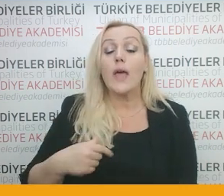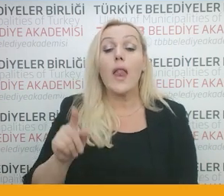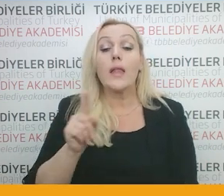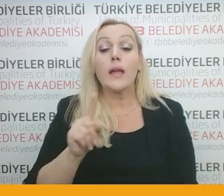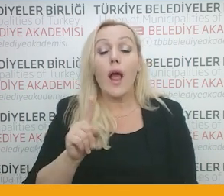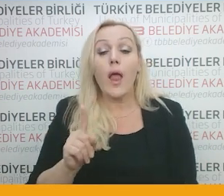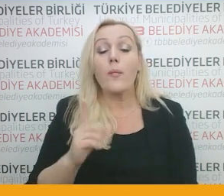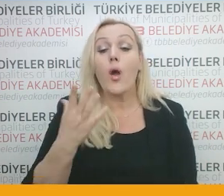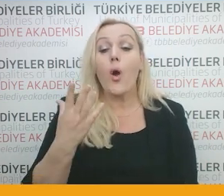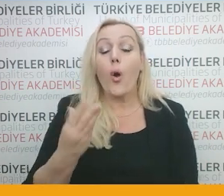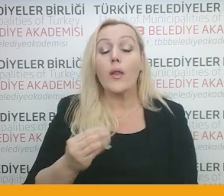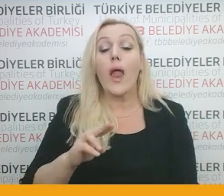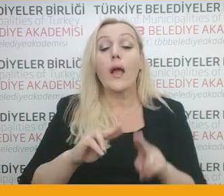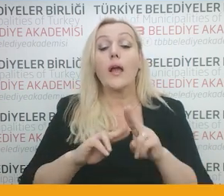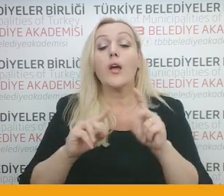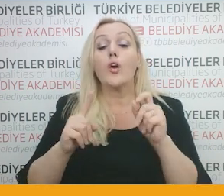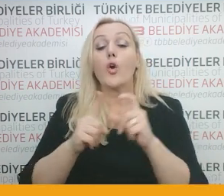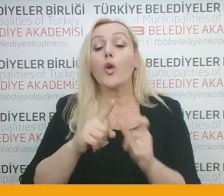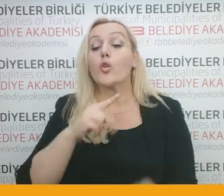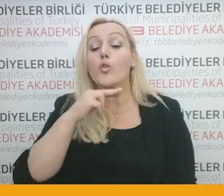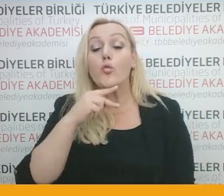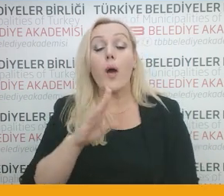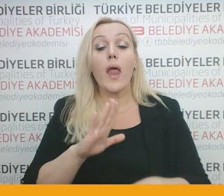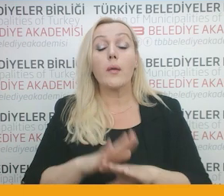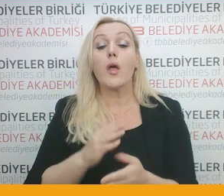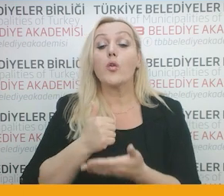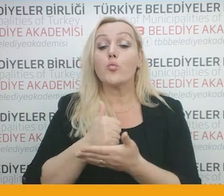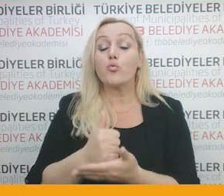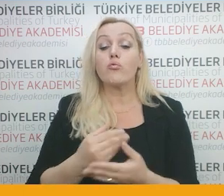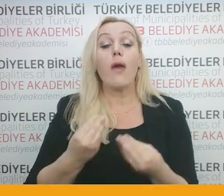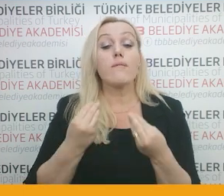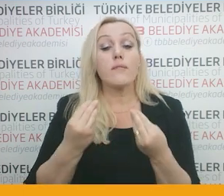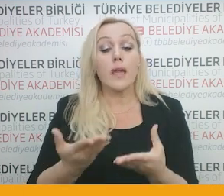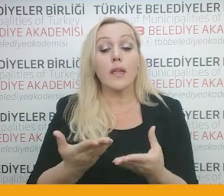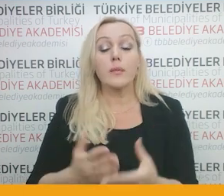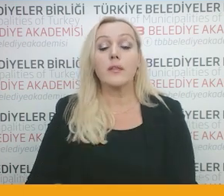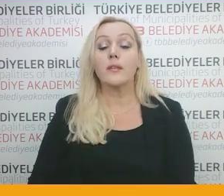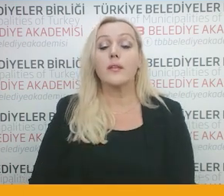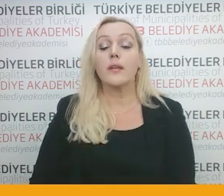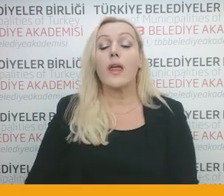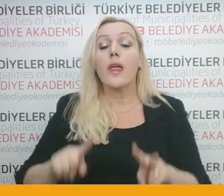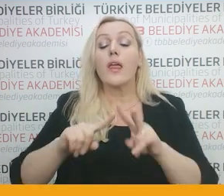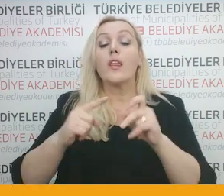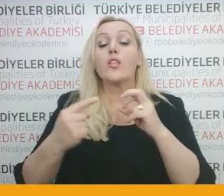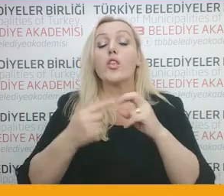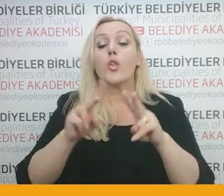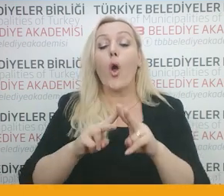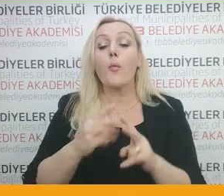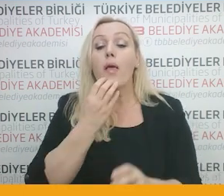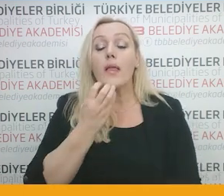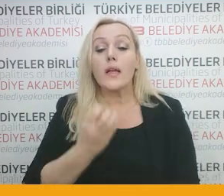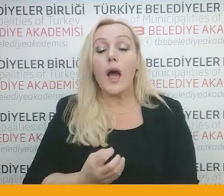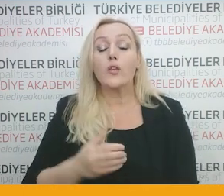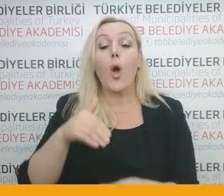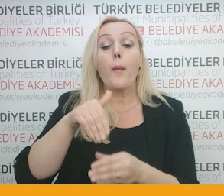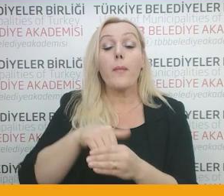bir kodlama yapılarak buraya bütçe tahsis edilebilir. Norm, kadro, ilke ve standartlarına göre